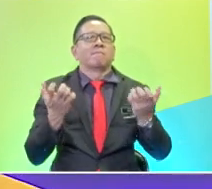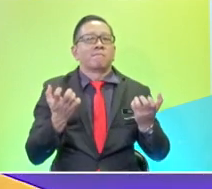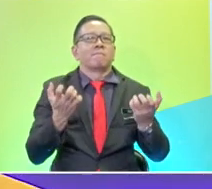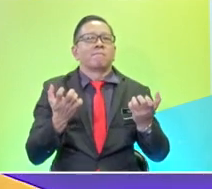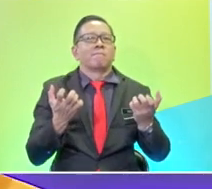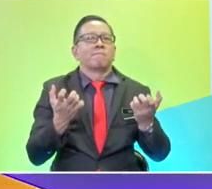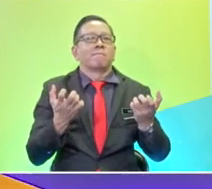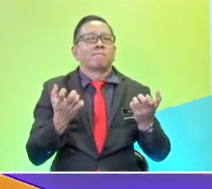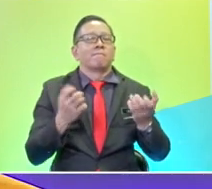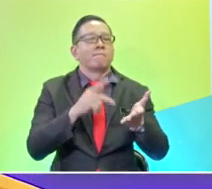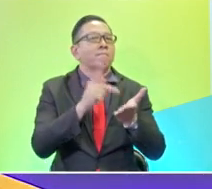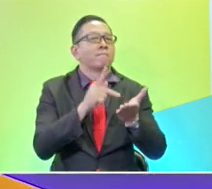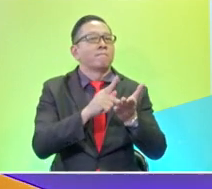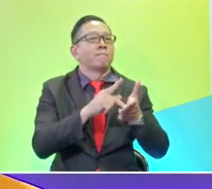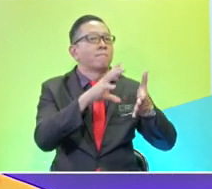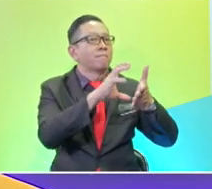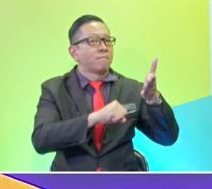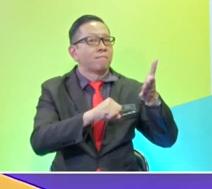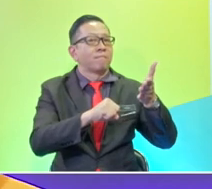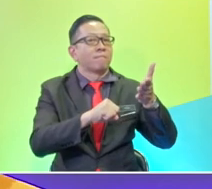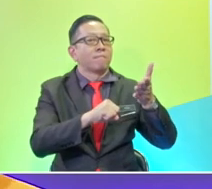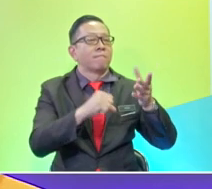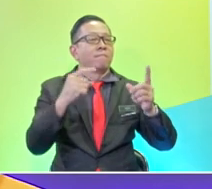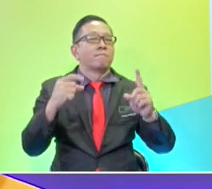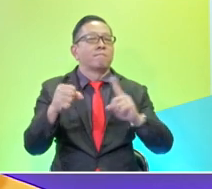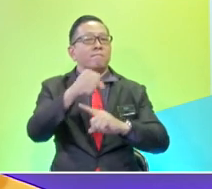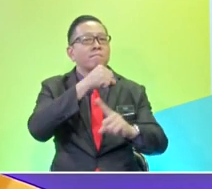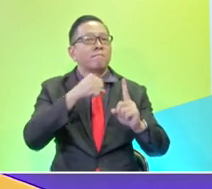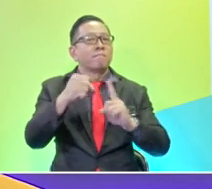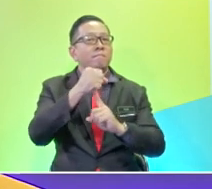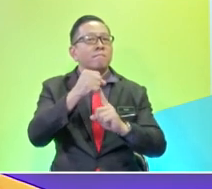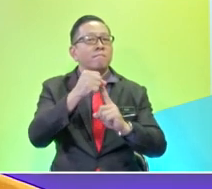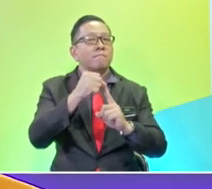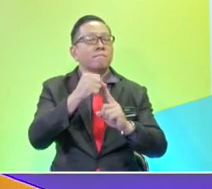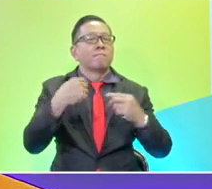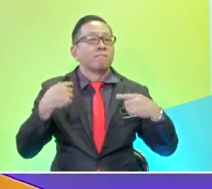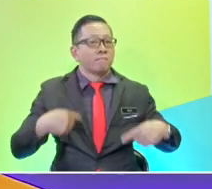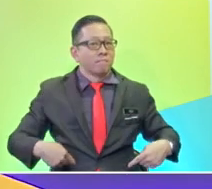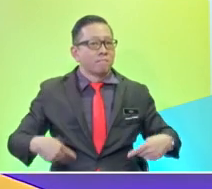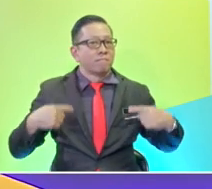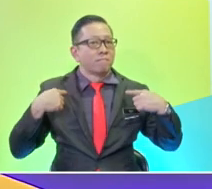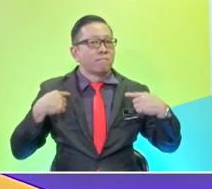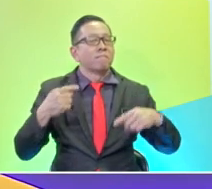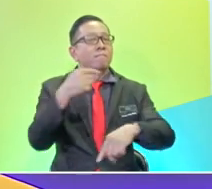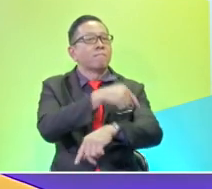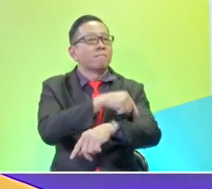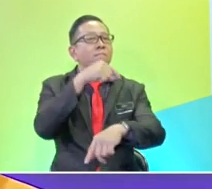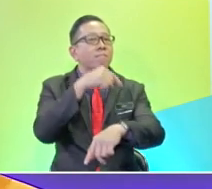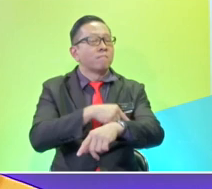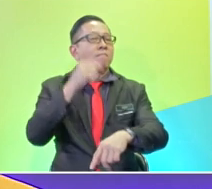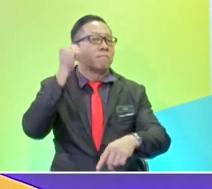tolak berdasarkan situasi yang ada dalam kehidupan sehari-hari kita yang kita kadang-kadang dengar kadang-kadang kita baca